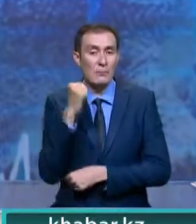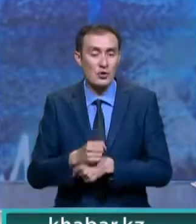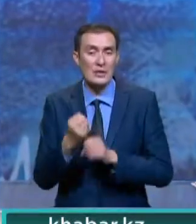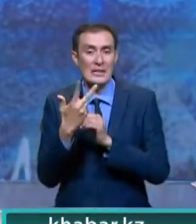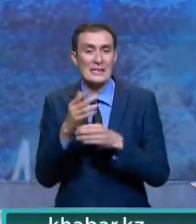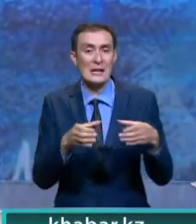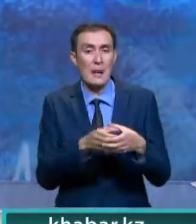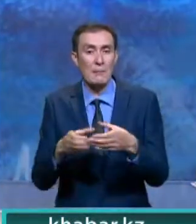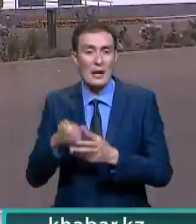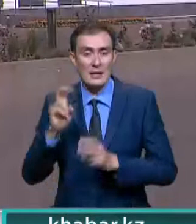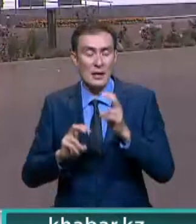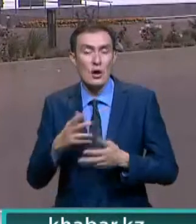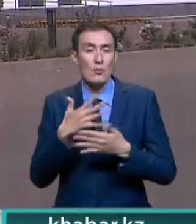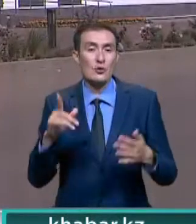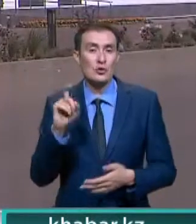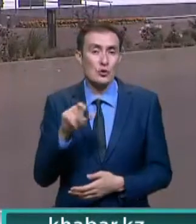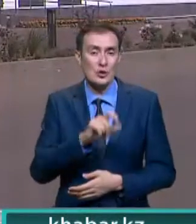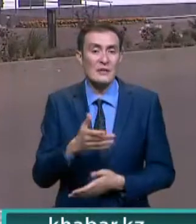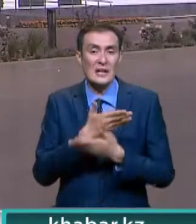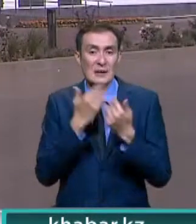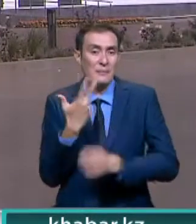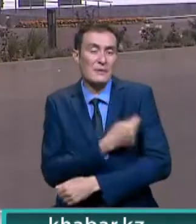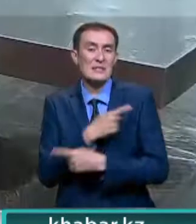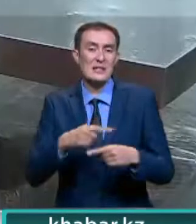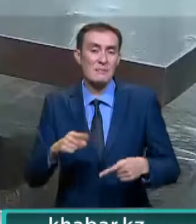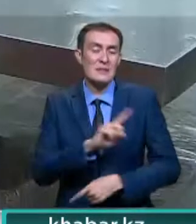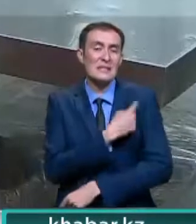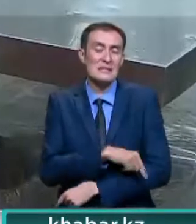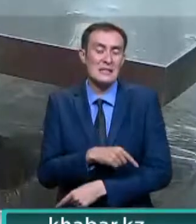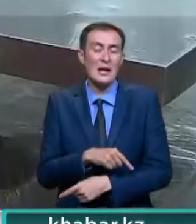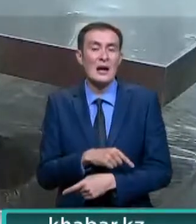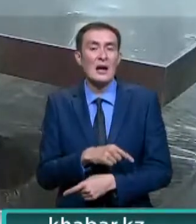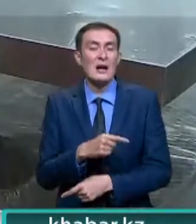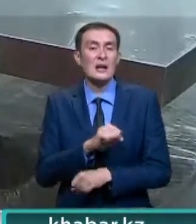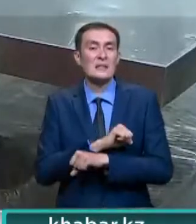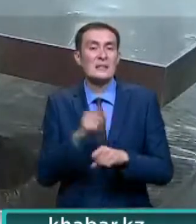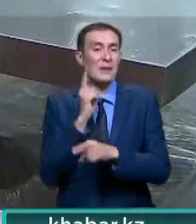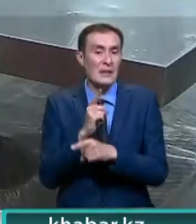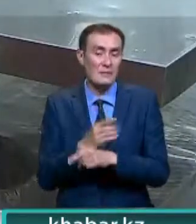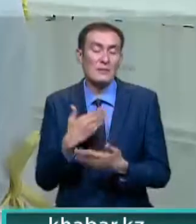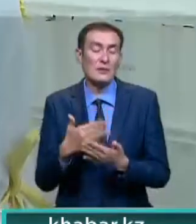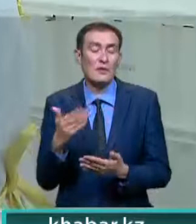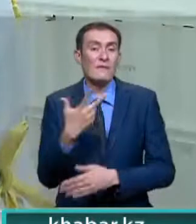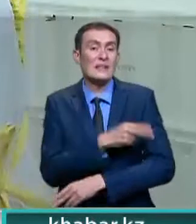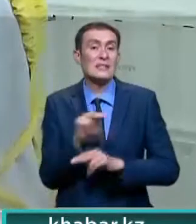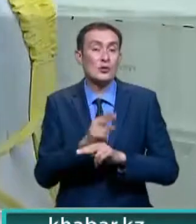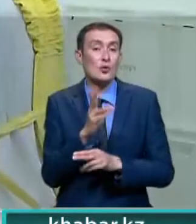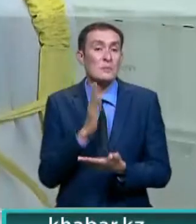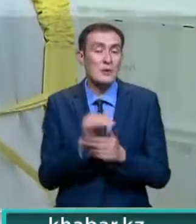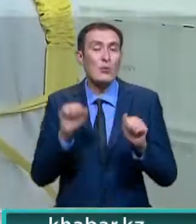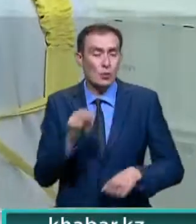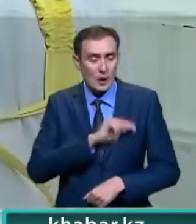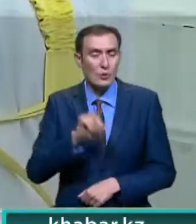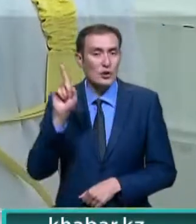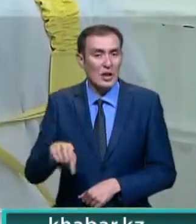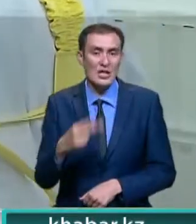13 предприятиях. Больше сотни из них не привились из-за различных медицинских противопоказаний. Вакцинированные же теперь могут работать, даже